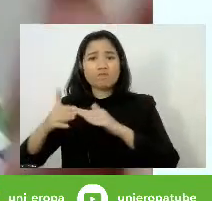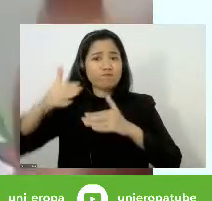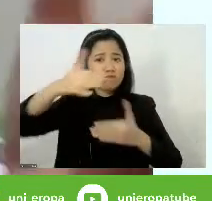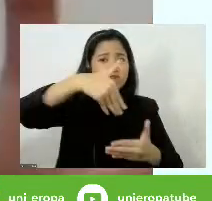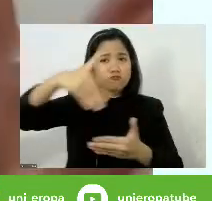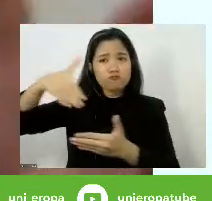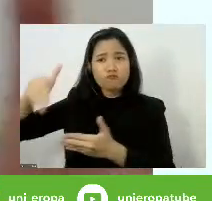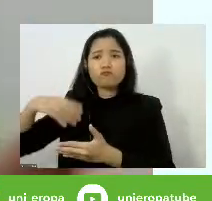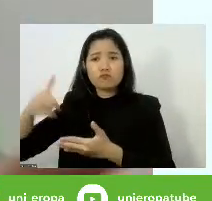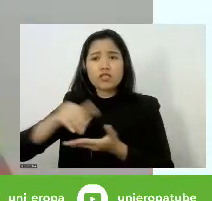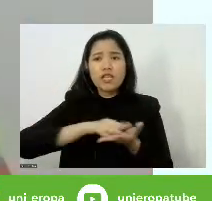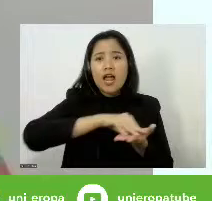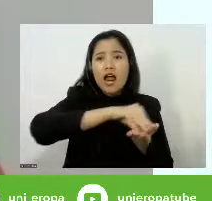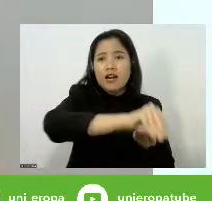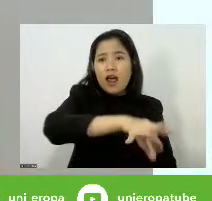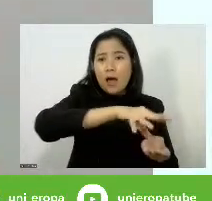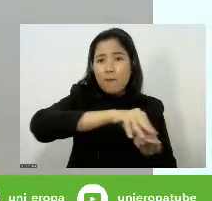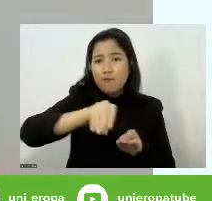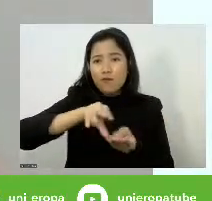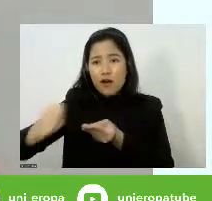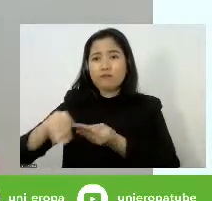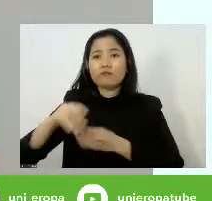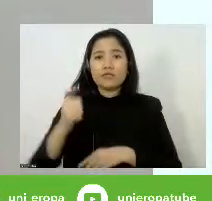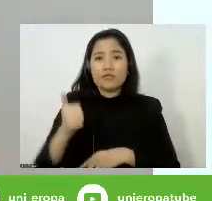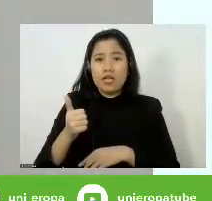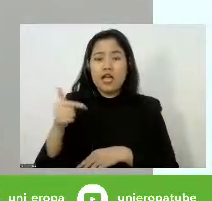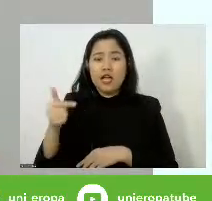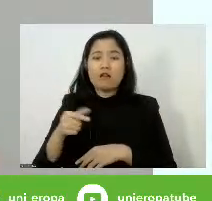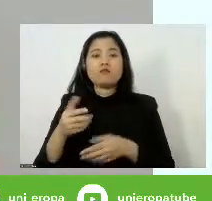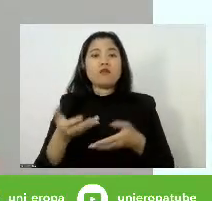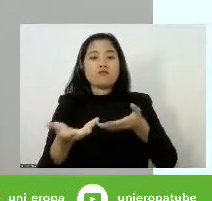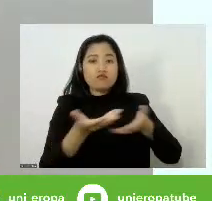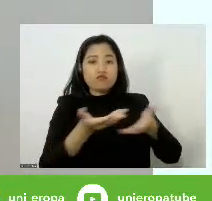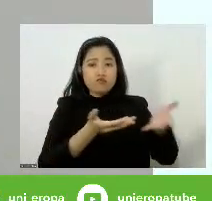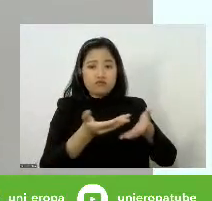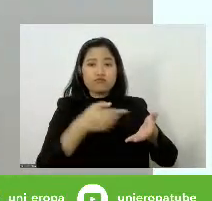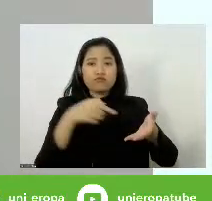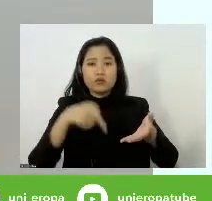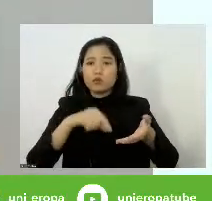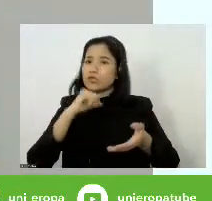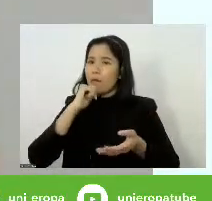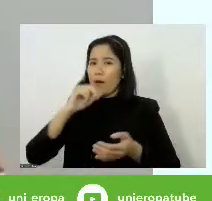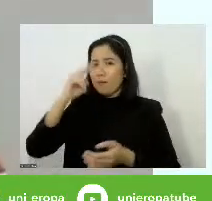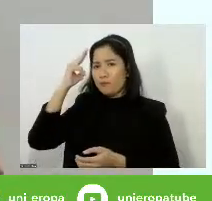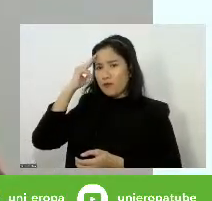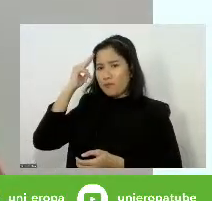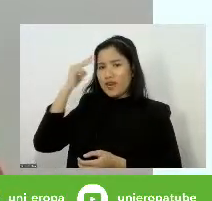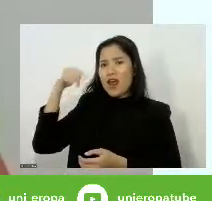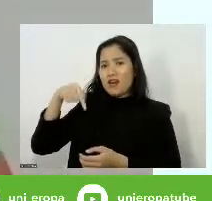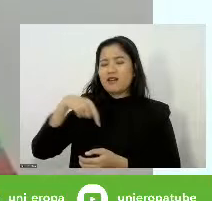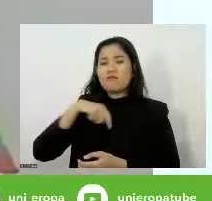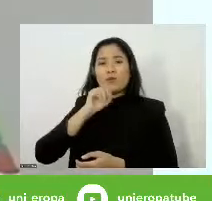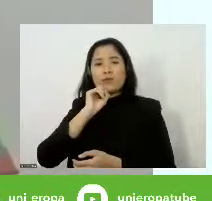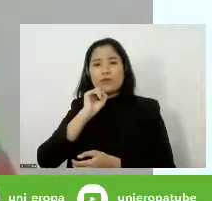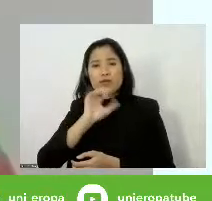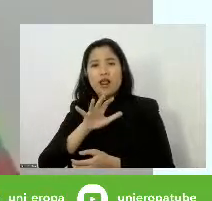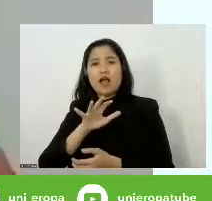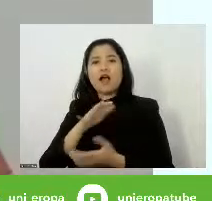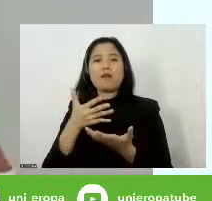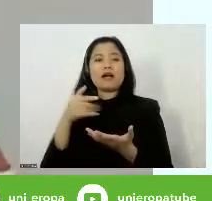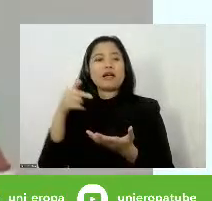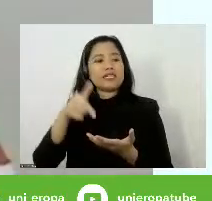nah pemeliharaannya dan sebagainya tentu para pimpinan kap kita mengatakan bahwa